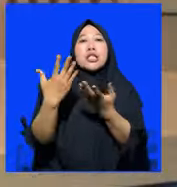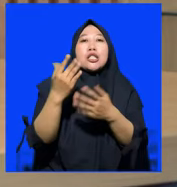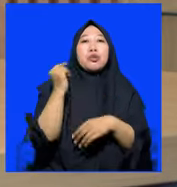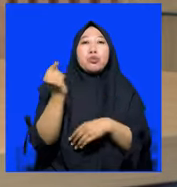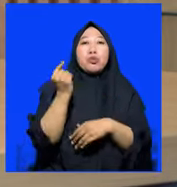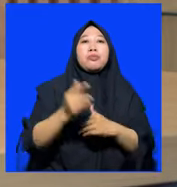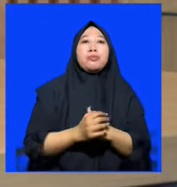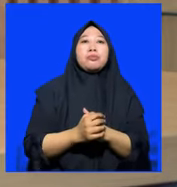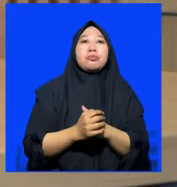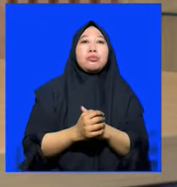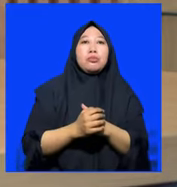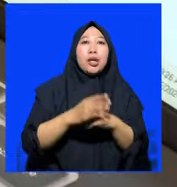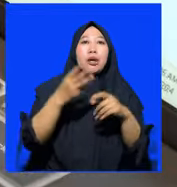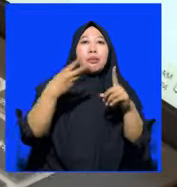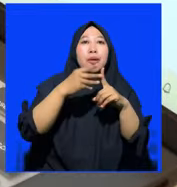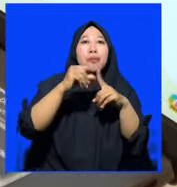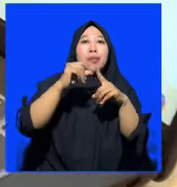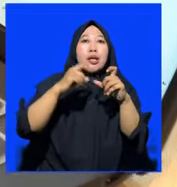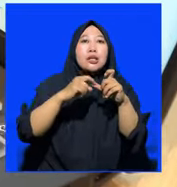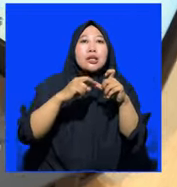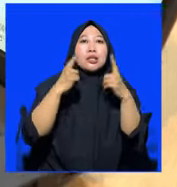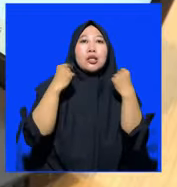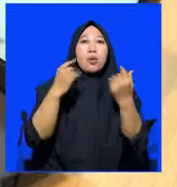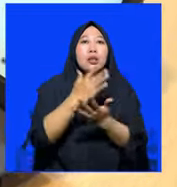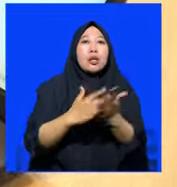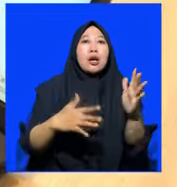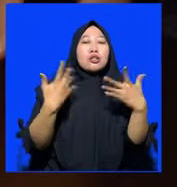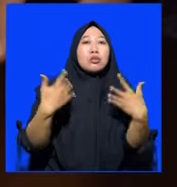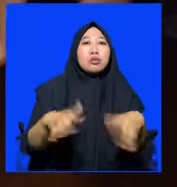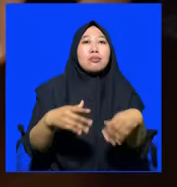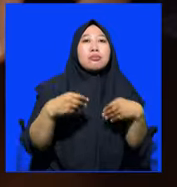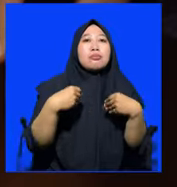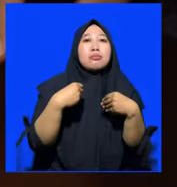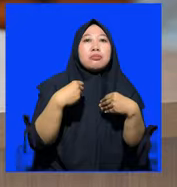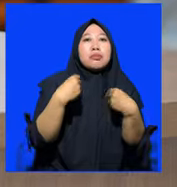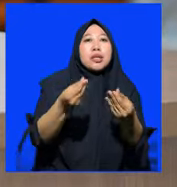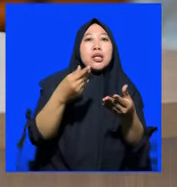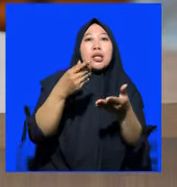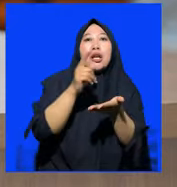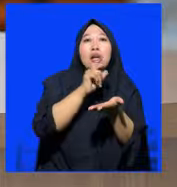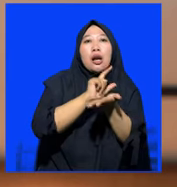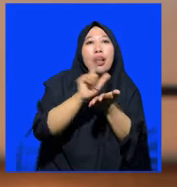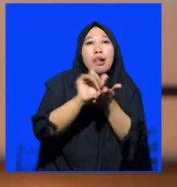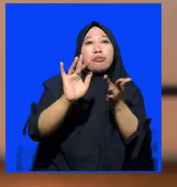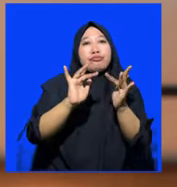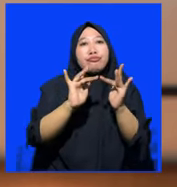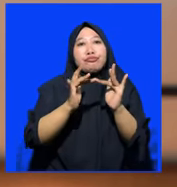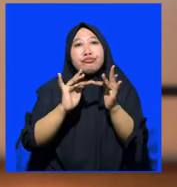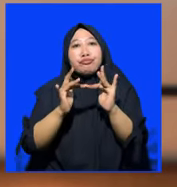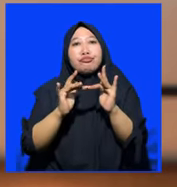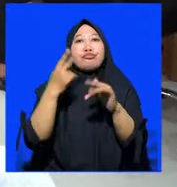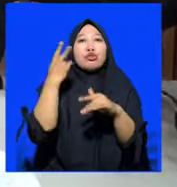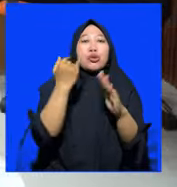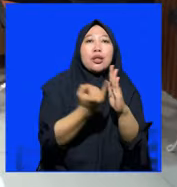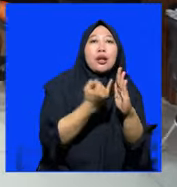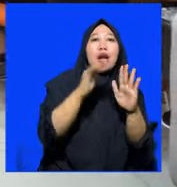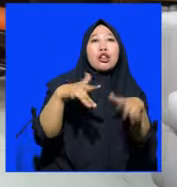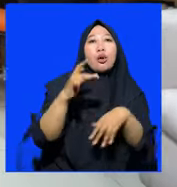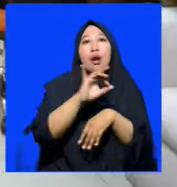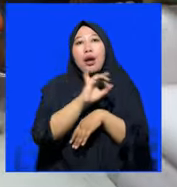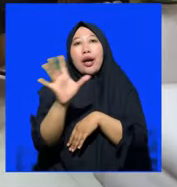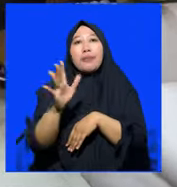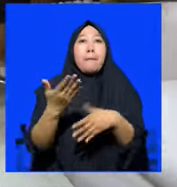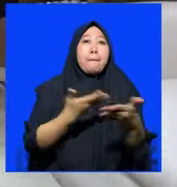dikecualikan. BPS Provinsi Jawa Tengah juga menghadirkan kanal pengaduan, baik untuk internal maupun eksternal.